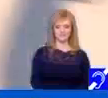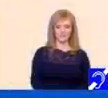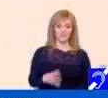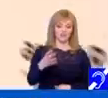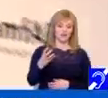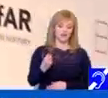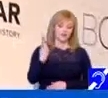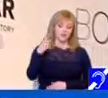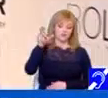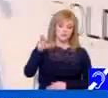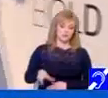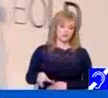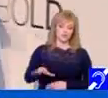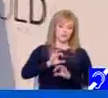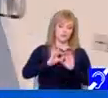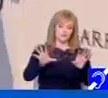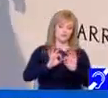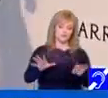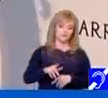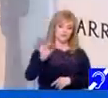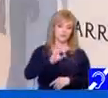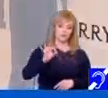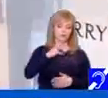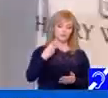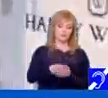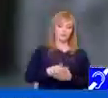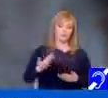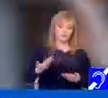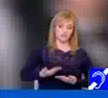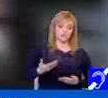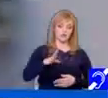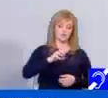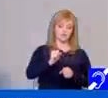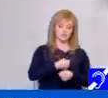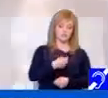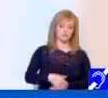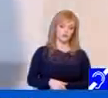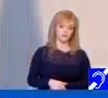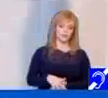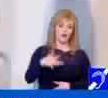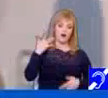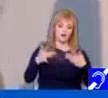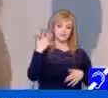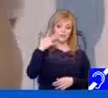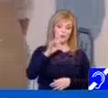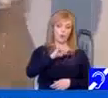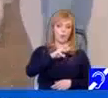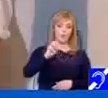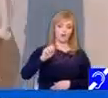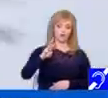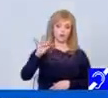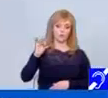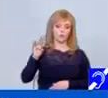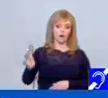Încă un nume pe lista presupuselor victime ale lui Harvey Weinstein, acuzat în mai multe rânduri de hărțuire sexuală. Actrița americană Uma Thurman spune